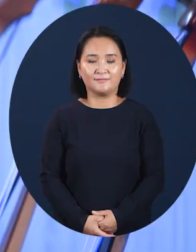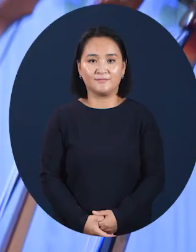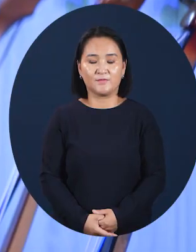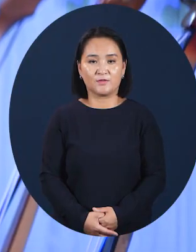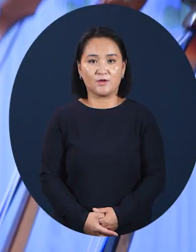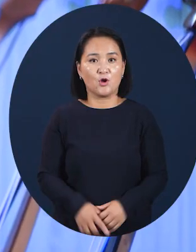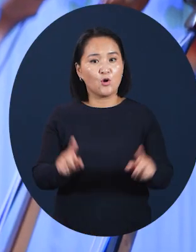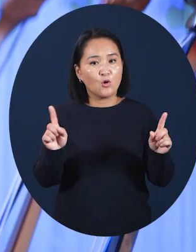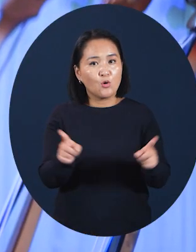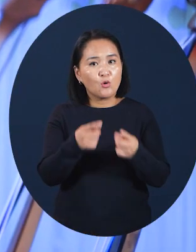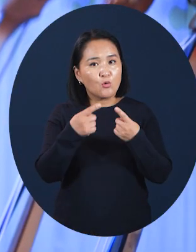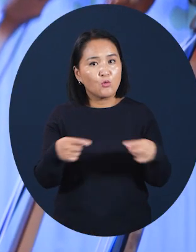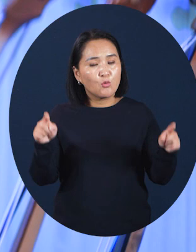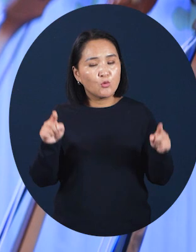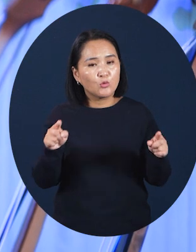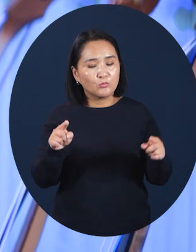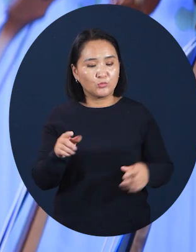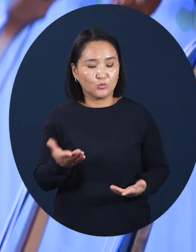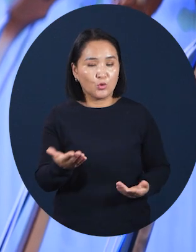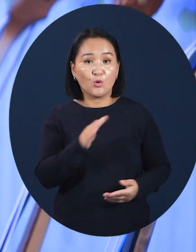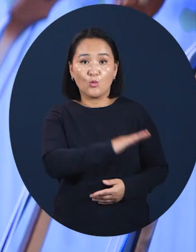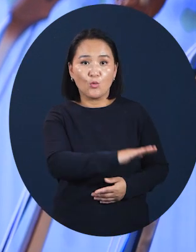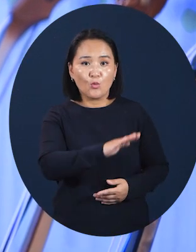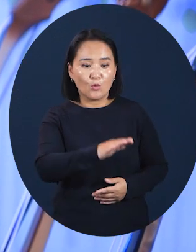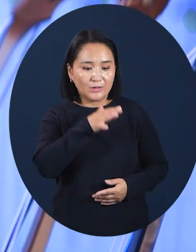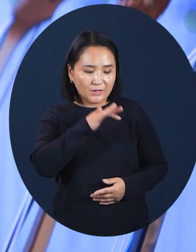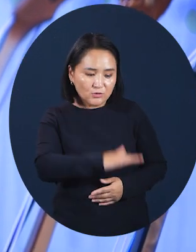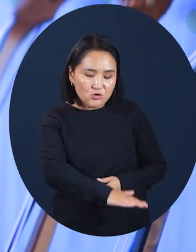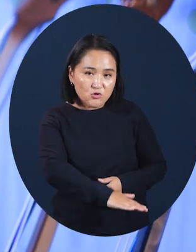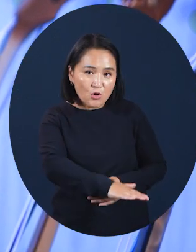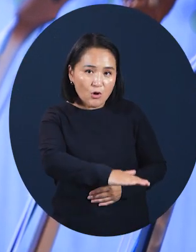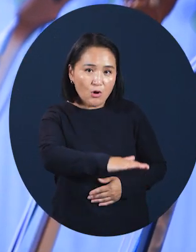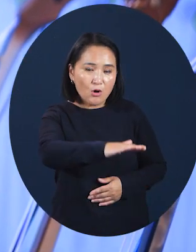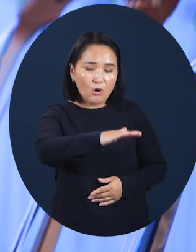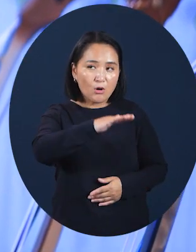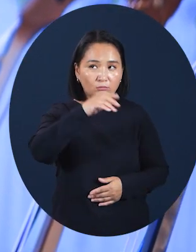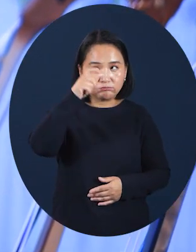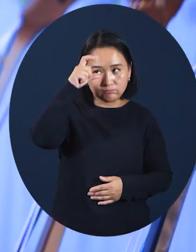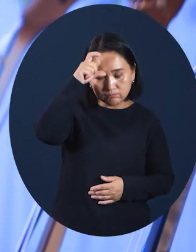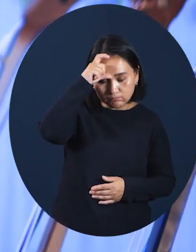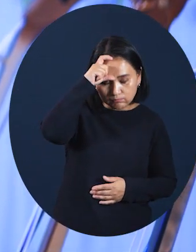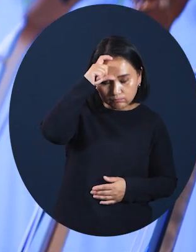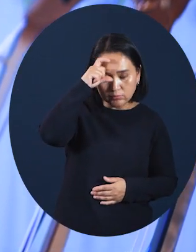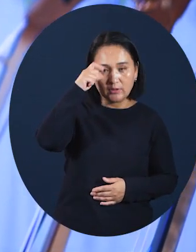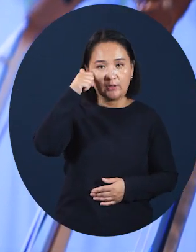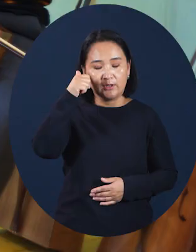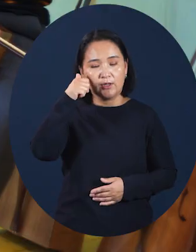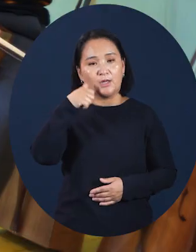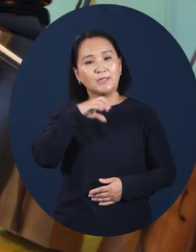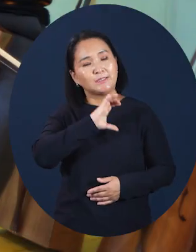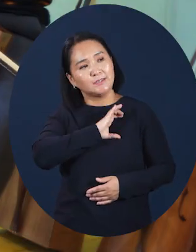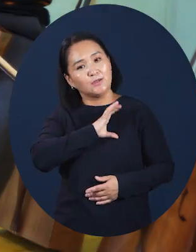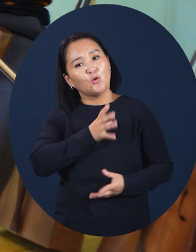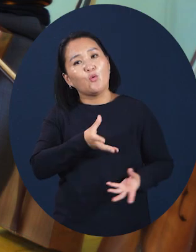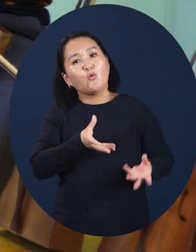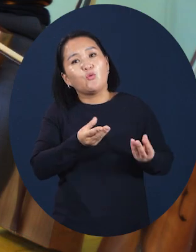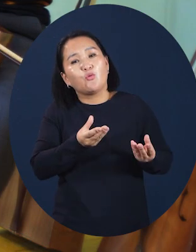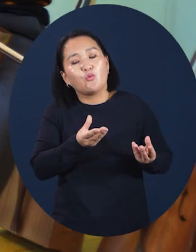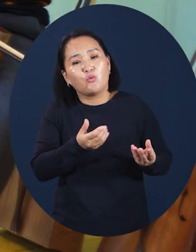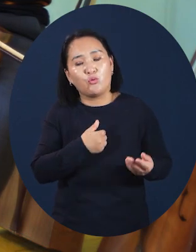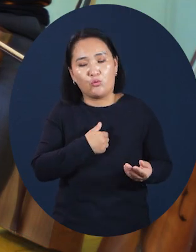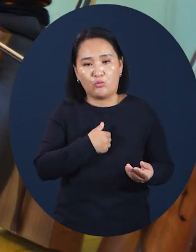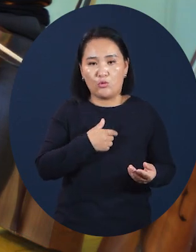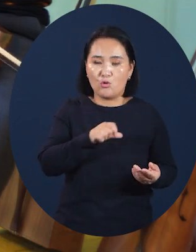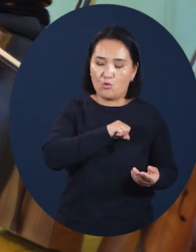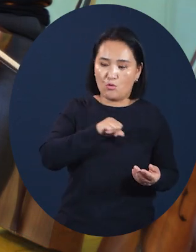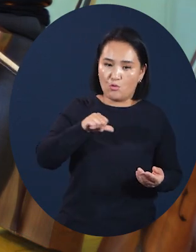Хөгжим бол ерөөсөө хүүхдүүдийг багаас нь төлөвшүүлж сургана, уухын сэтгэлтэй болгож сургана. За наацхын өөрсдөө хаач